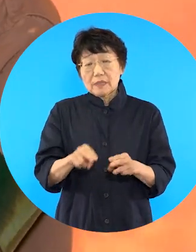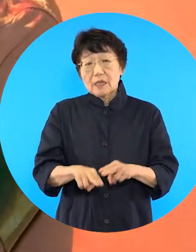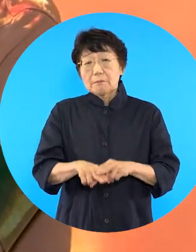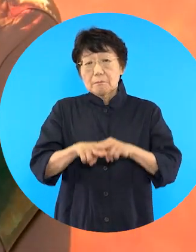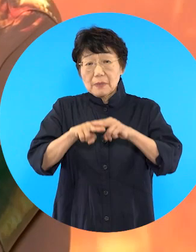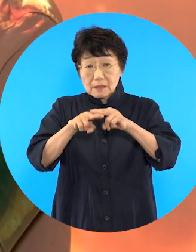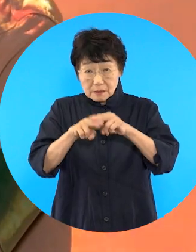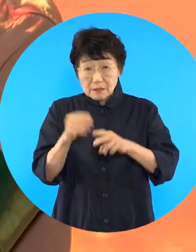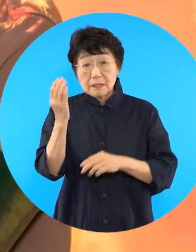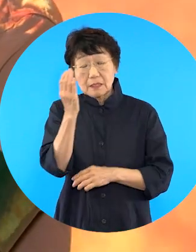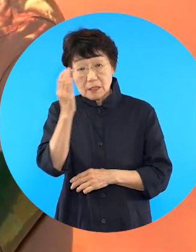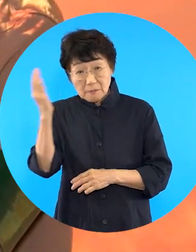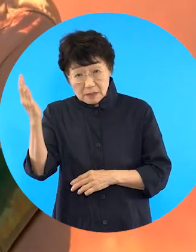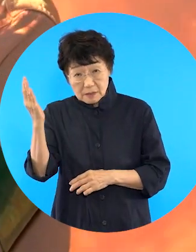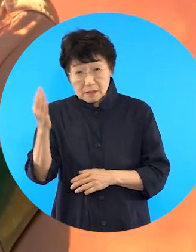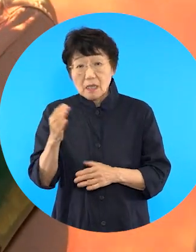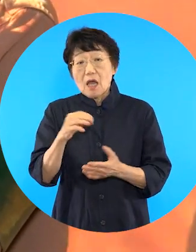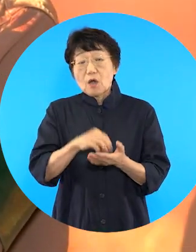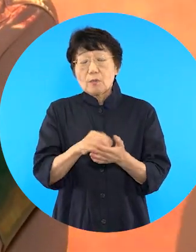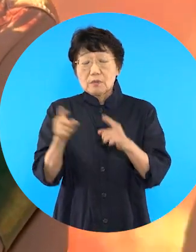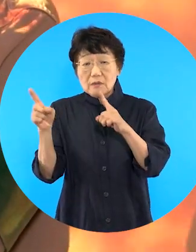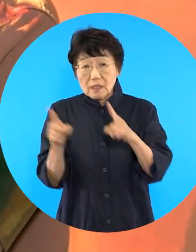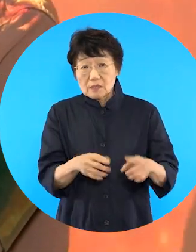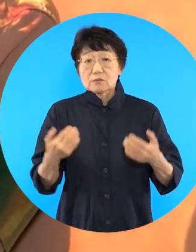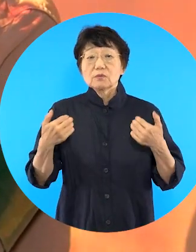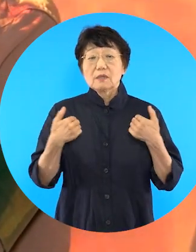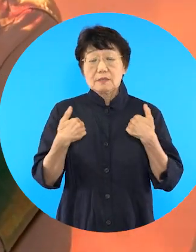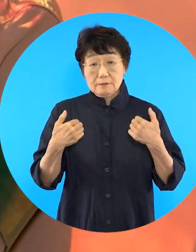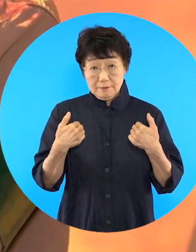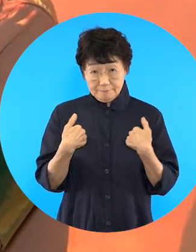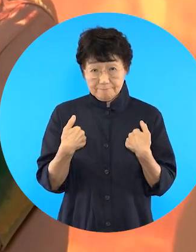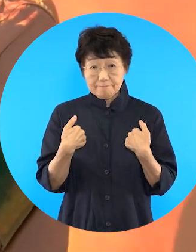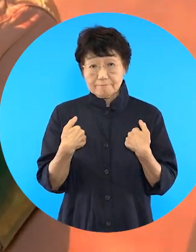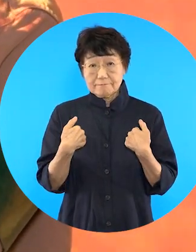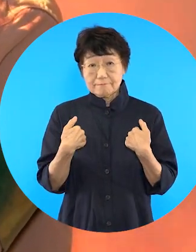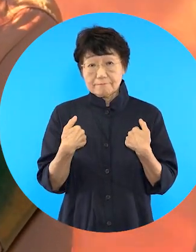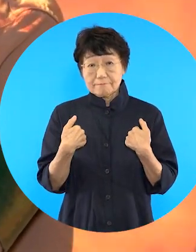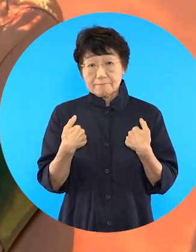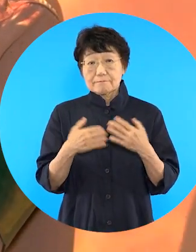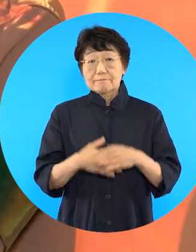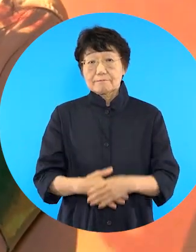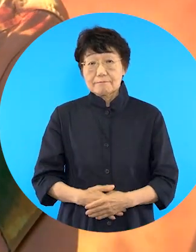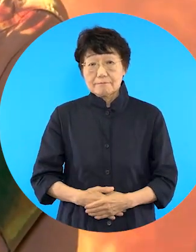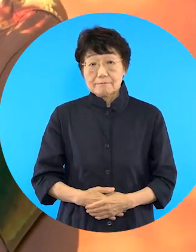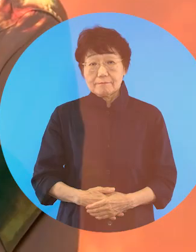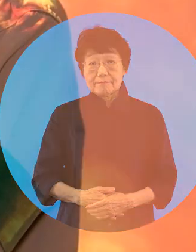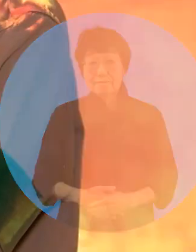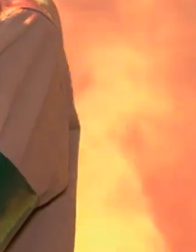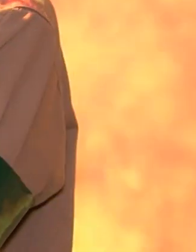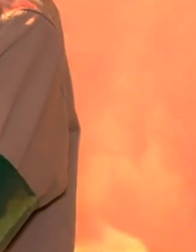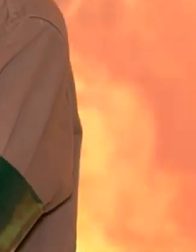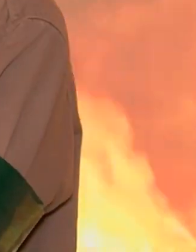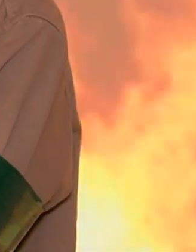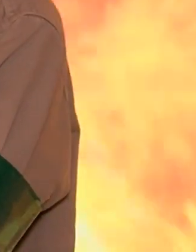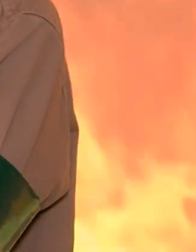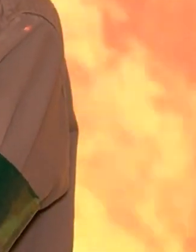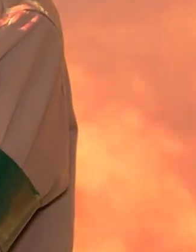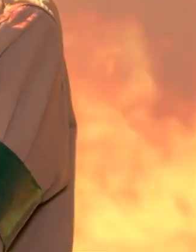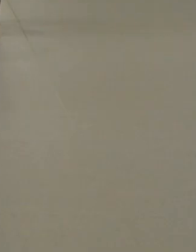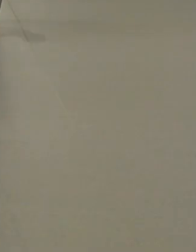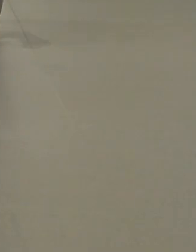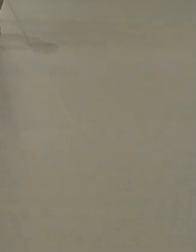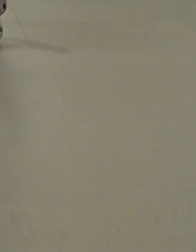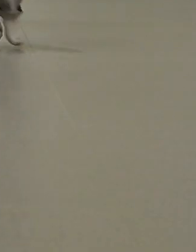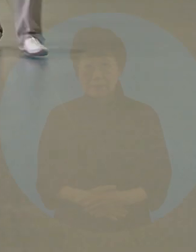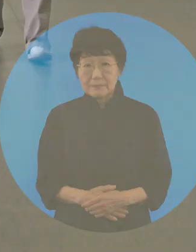ので、ゴミの原料化をして、そこを長く、寿命を延ばすということが大変大事なことなんですね。